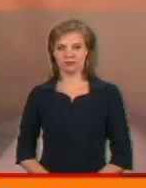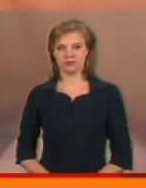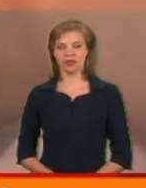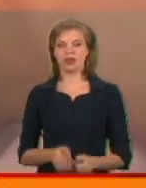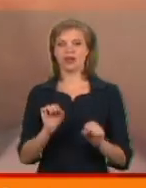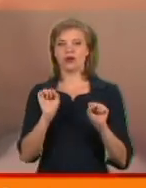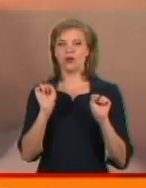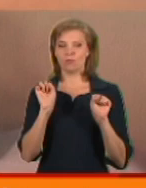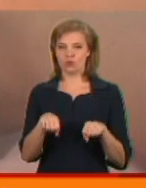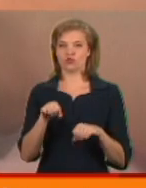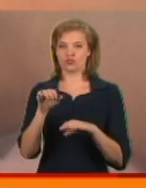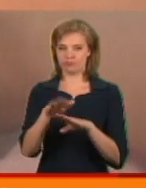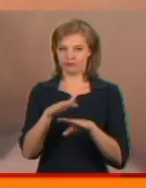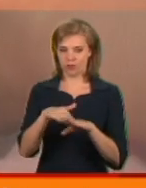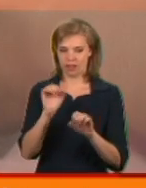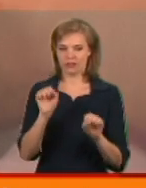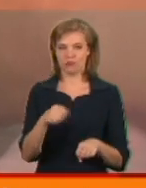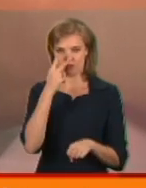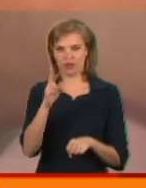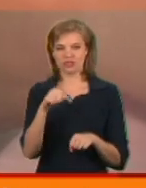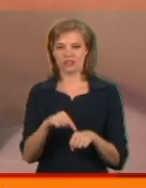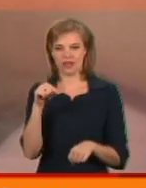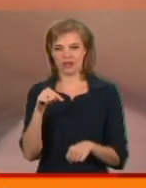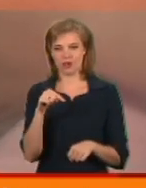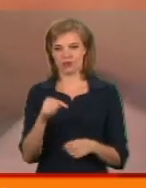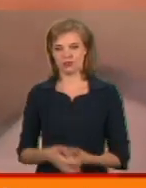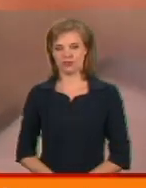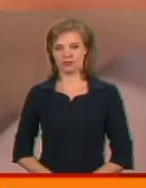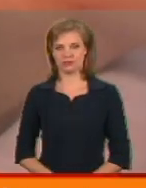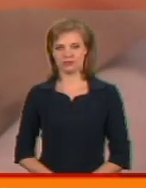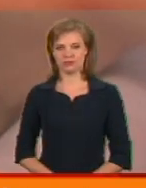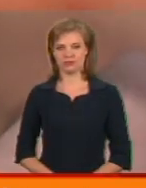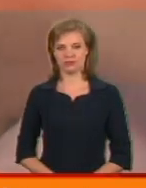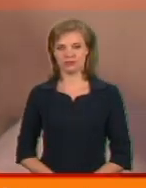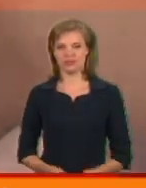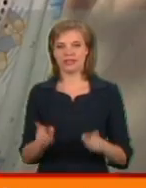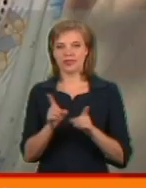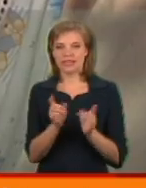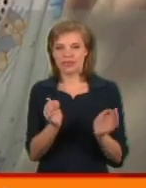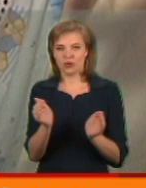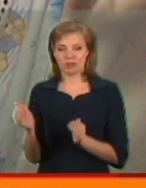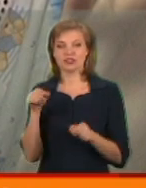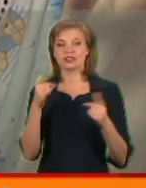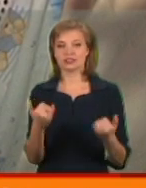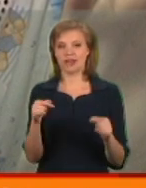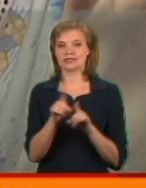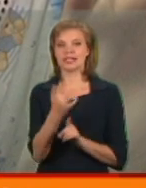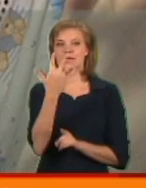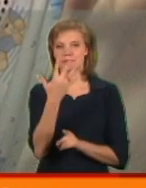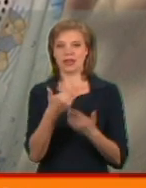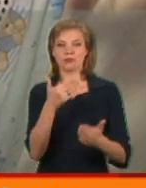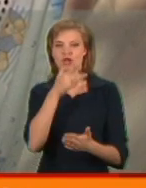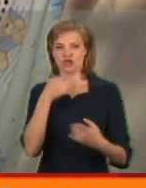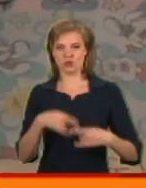Можна їх погладити, бачите, як реагують на такі камашечки. Нині тут 5 передчасно